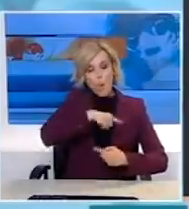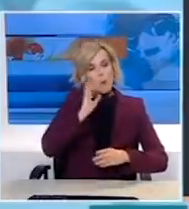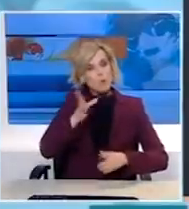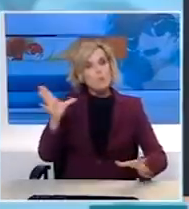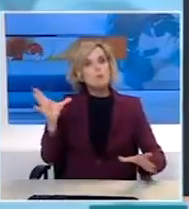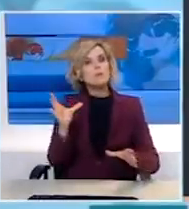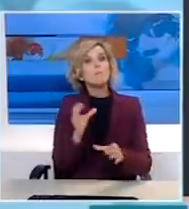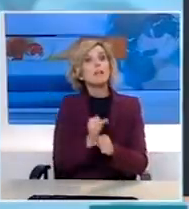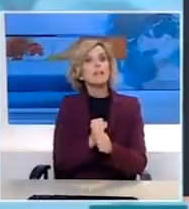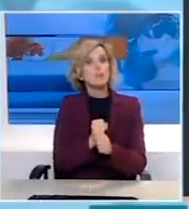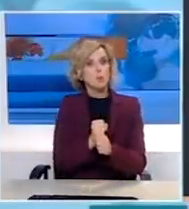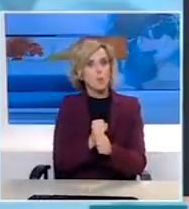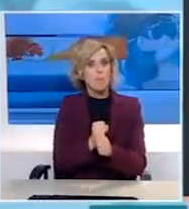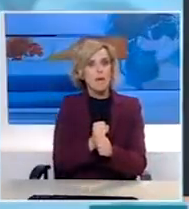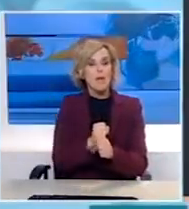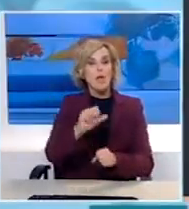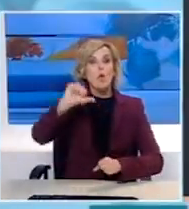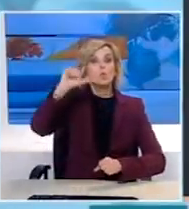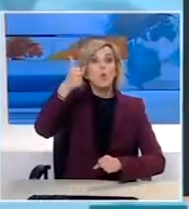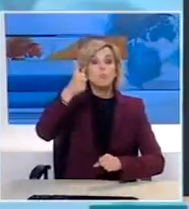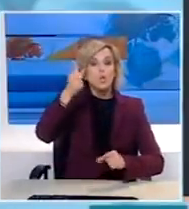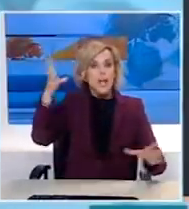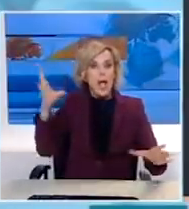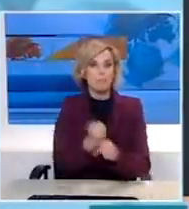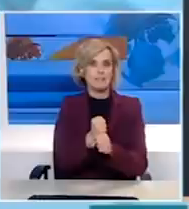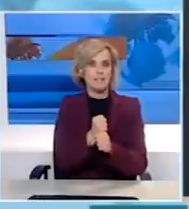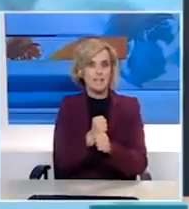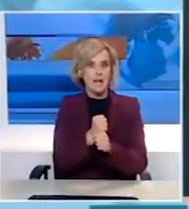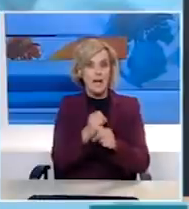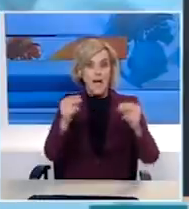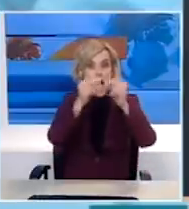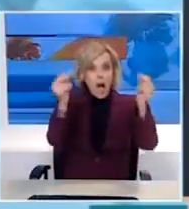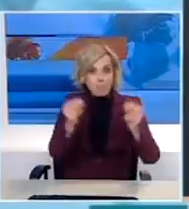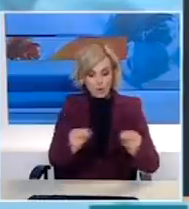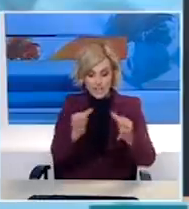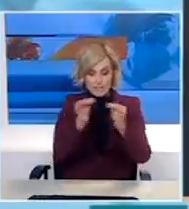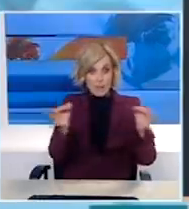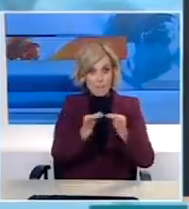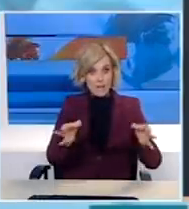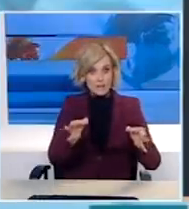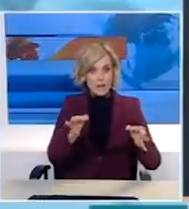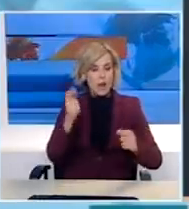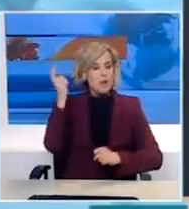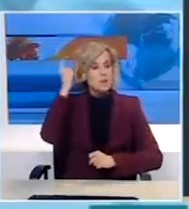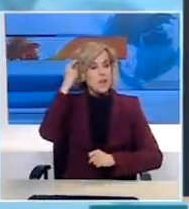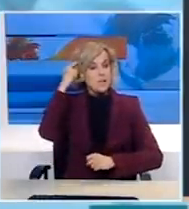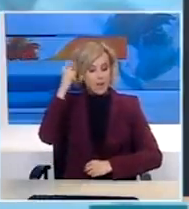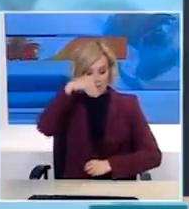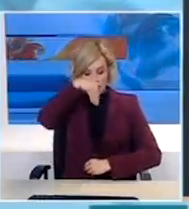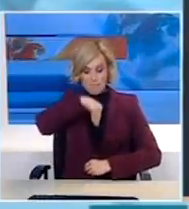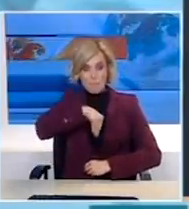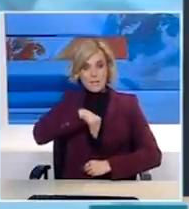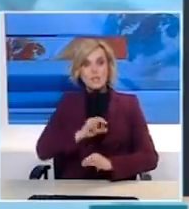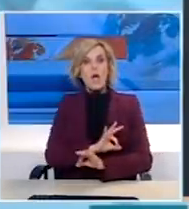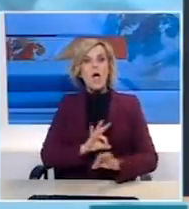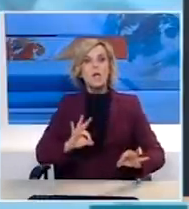σημαντικό μετριασμό του πρώτου επιδημικού κύματος στη χώρα μας. Να αποδώσουν τα μέτρα, να βγούμε πιο σοφοί από αυτή την περιπέτεια και πιο